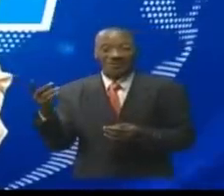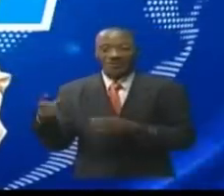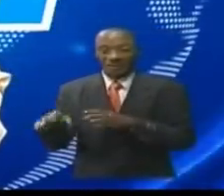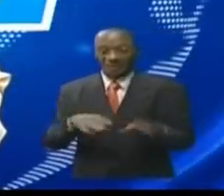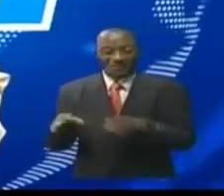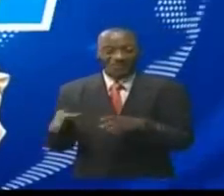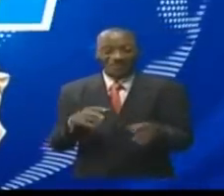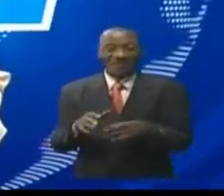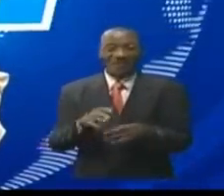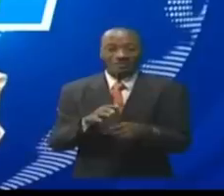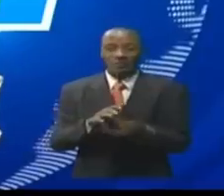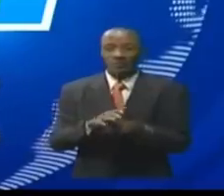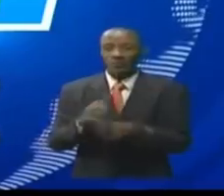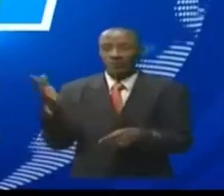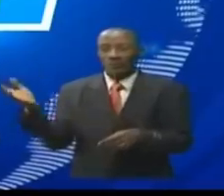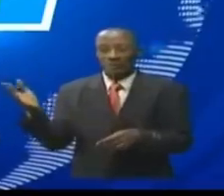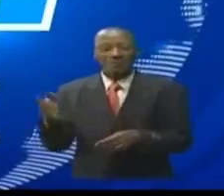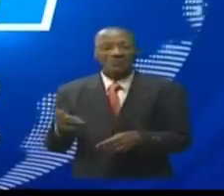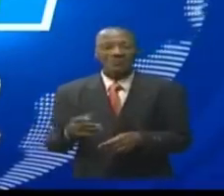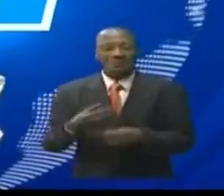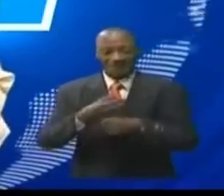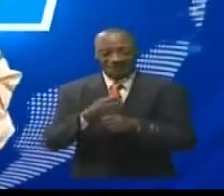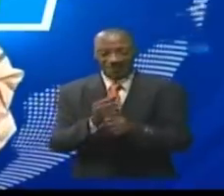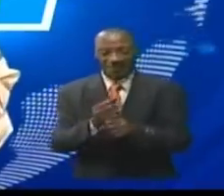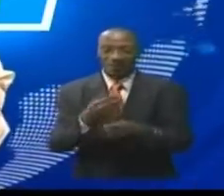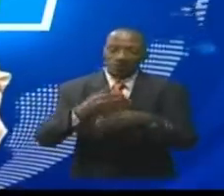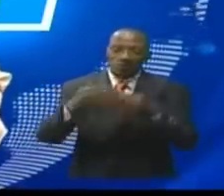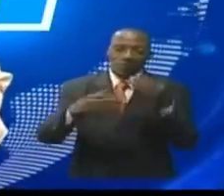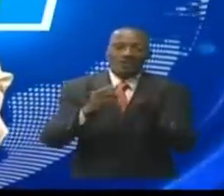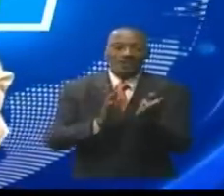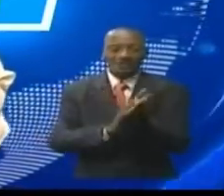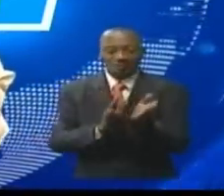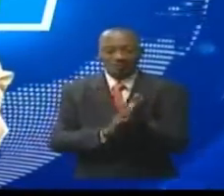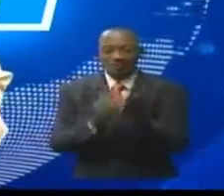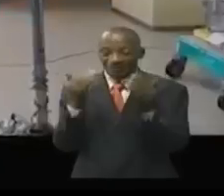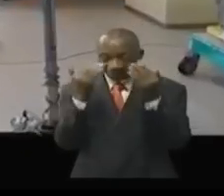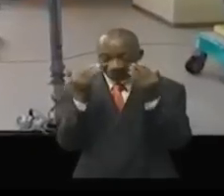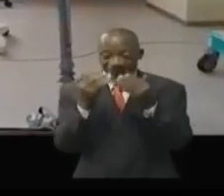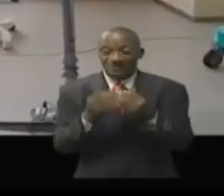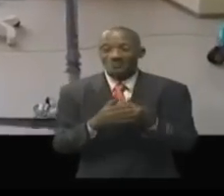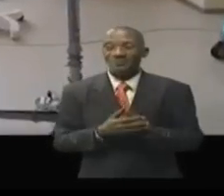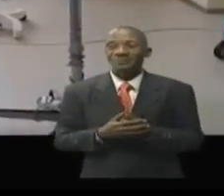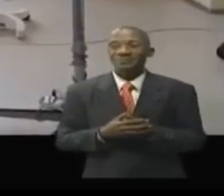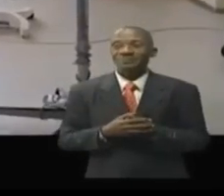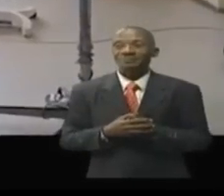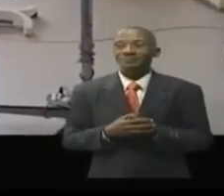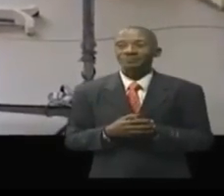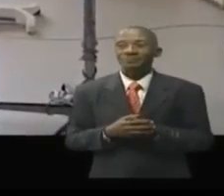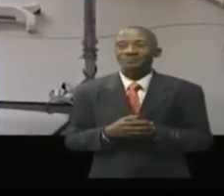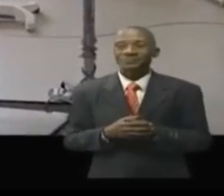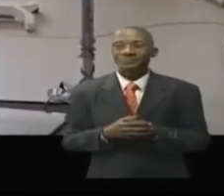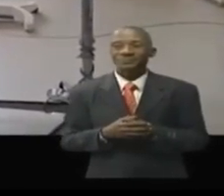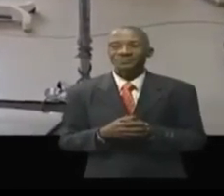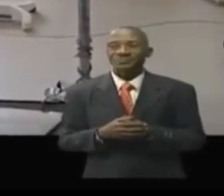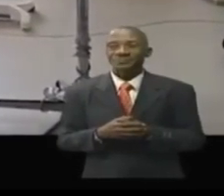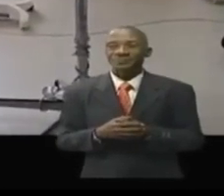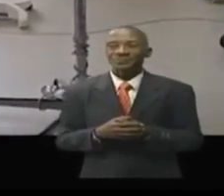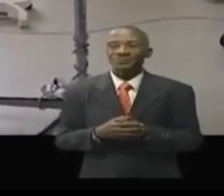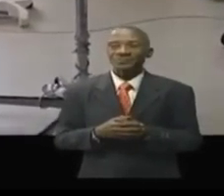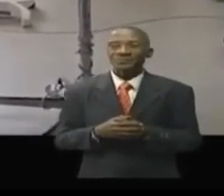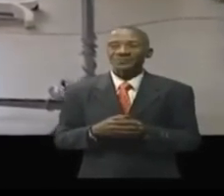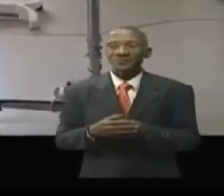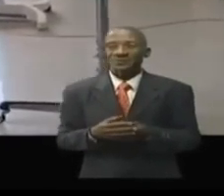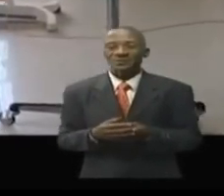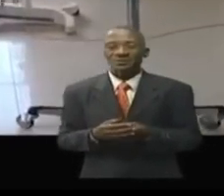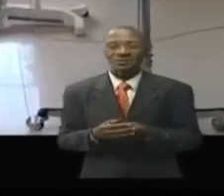quelques écoles dans le territoire de Lusambo. Les détails avec Iverson Kabouaba. Dans la province du Sankourou, le